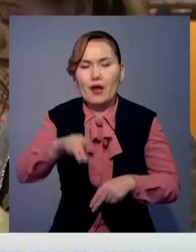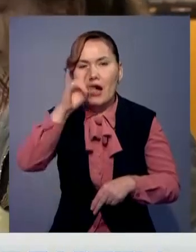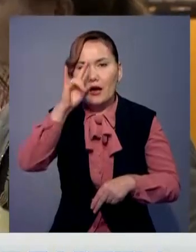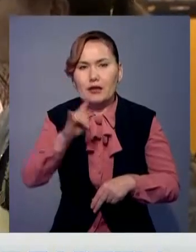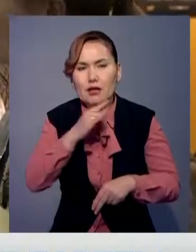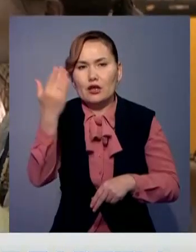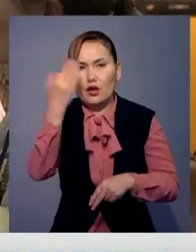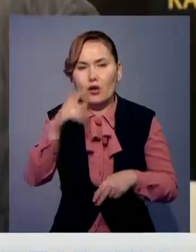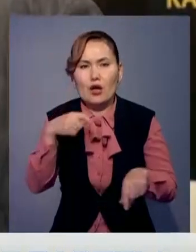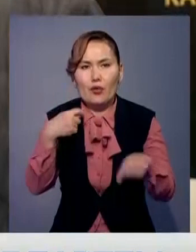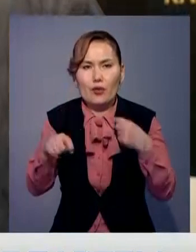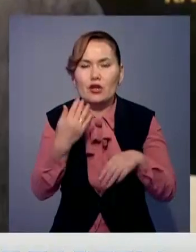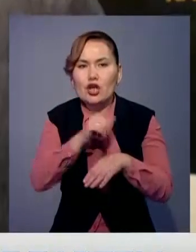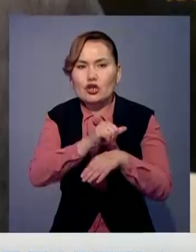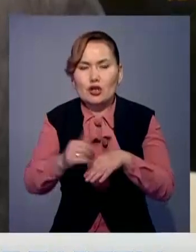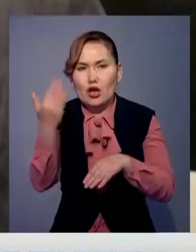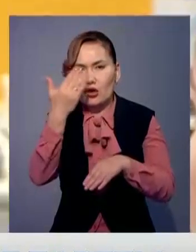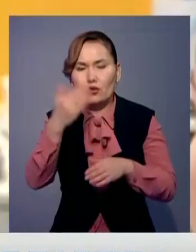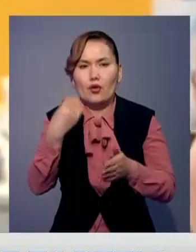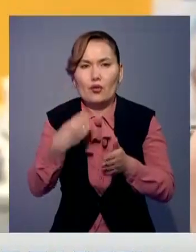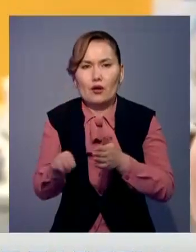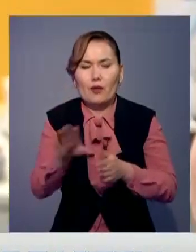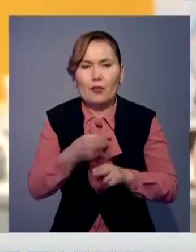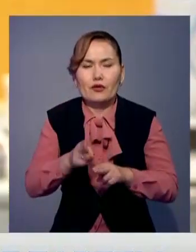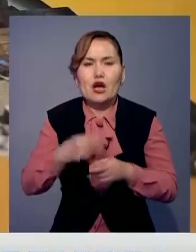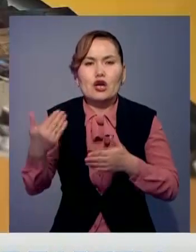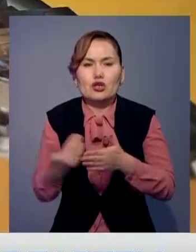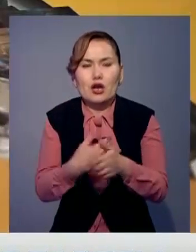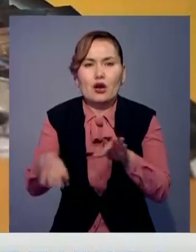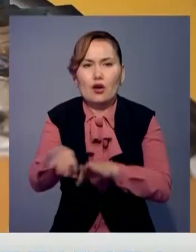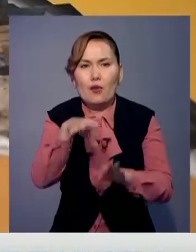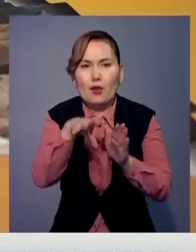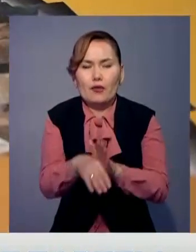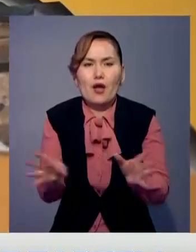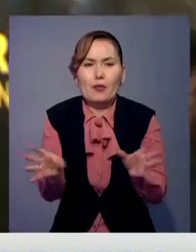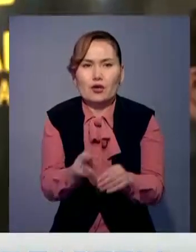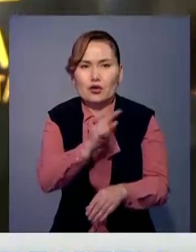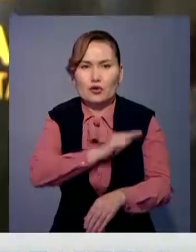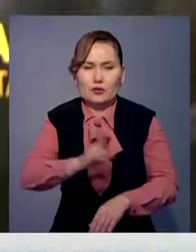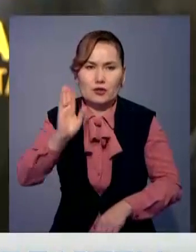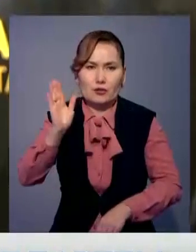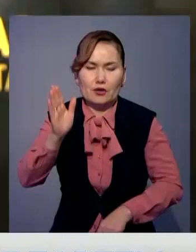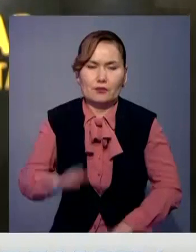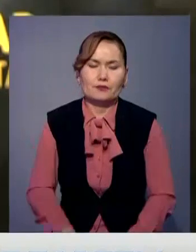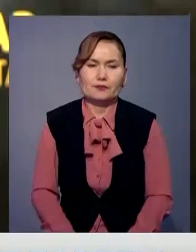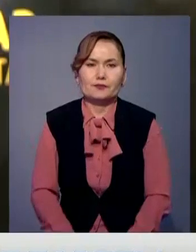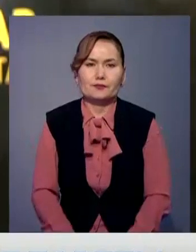сатып, шетелдік туындылар алынды. Сондай-ақ жаңа жоба түсіру үшін серіктестіктер орнатылмақ.